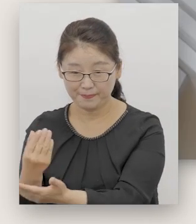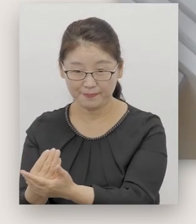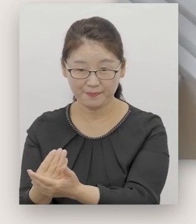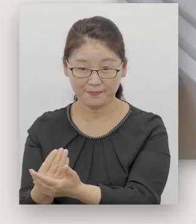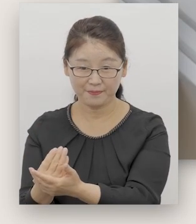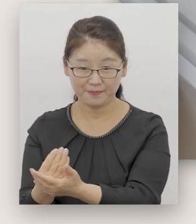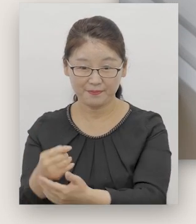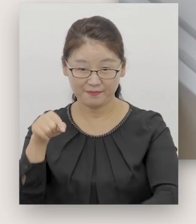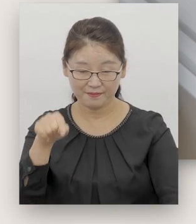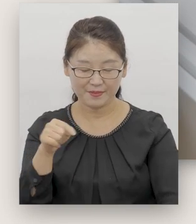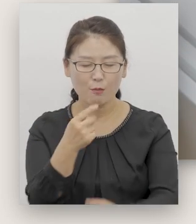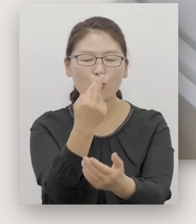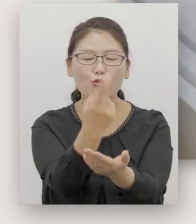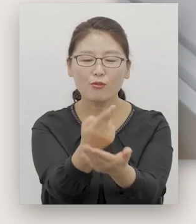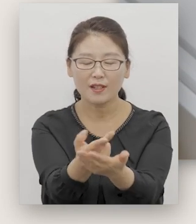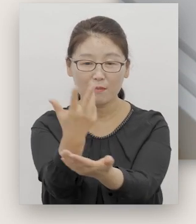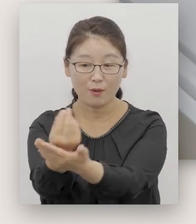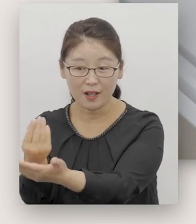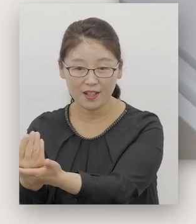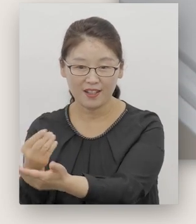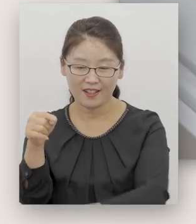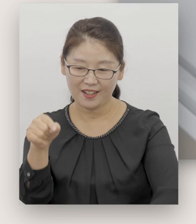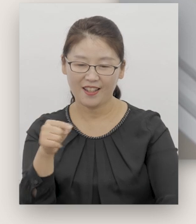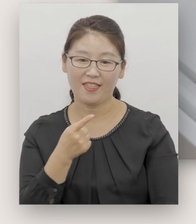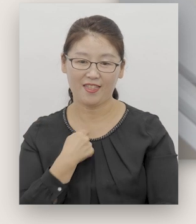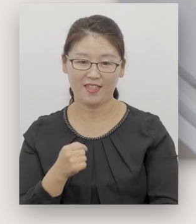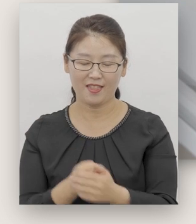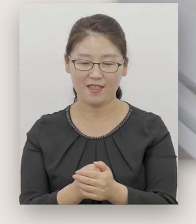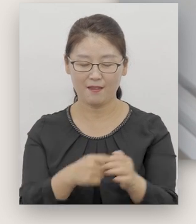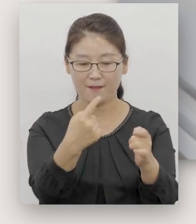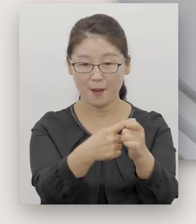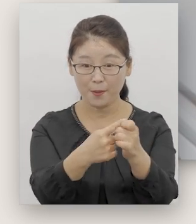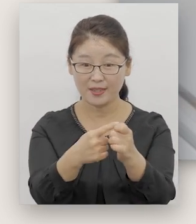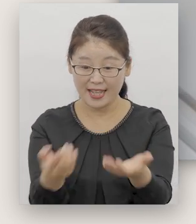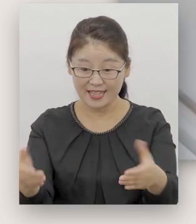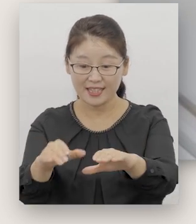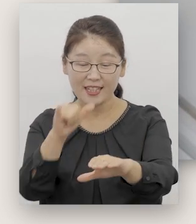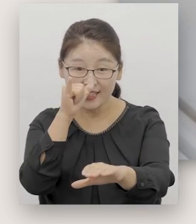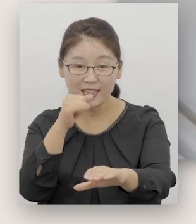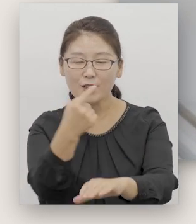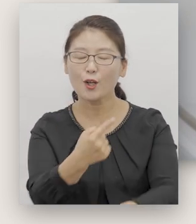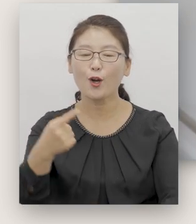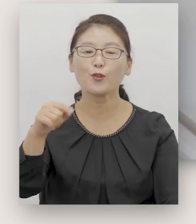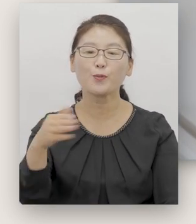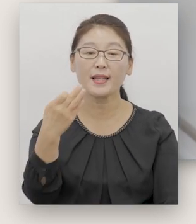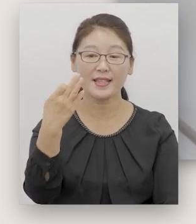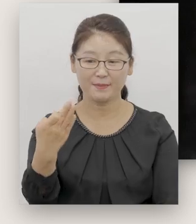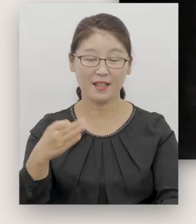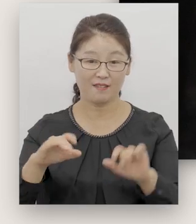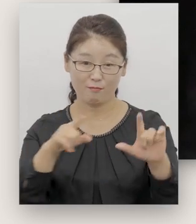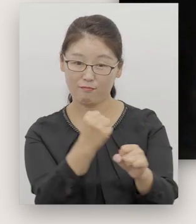되는데 잘 아카이브를 해놓은 첫 번째 상자가 되고요. 1914년 상자일 거예요, 이게. 이 이후로 뒷샹은 굉장히 많은 상자를 만들게